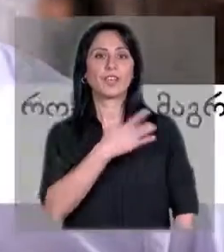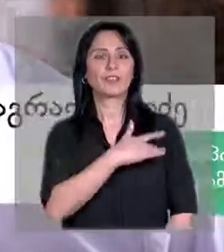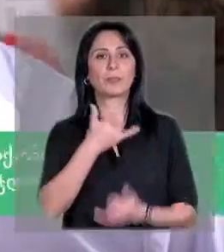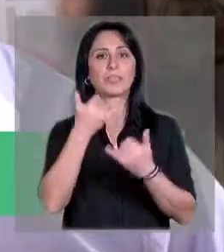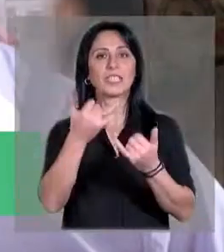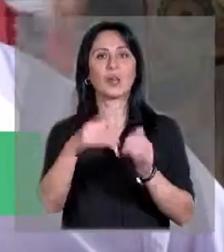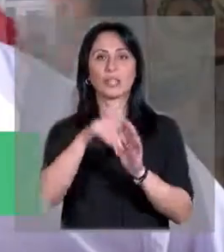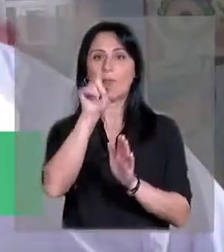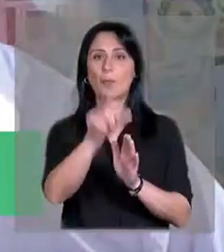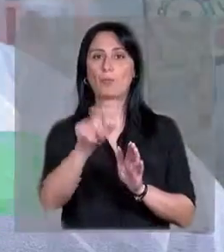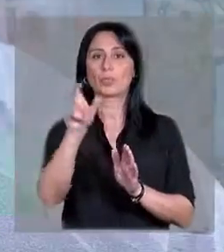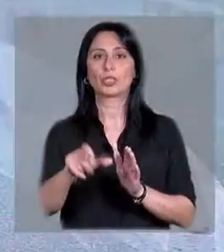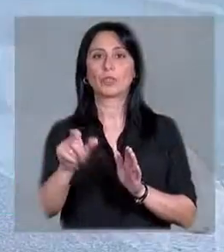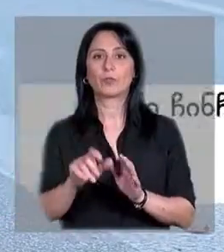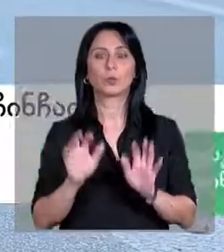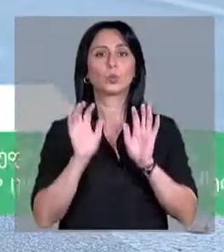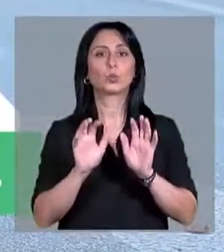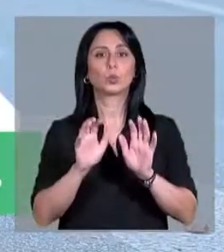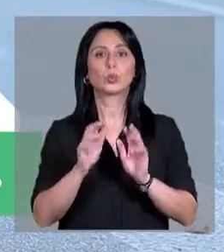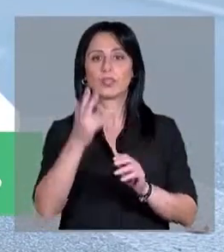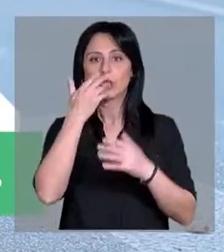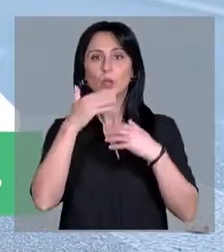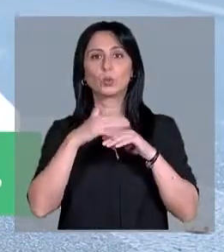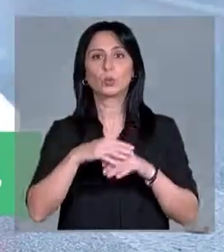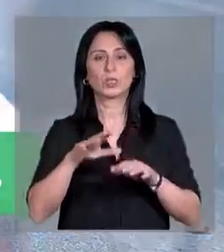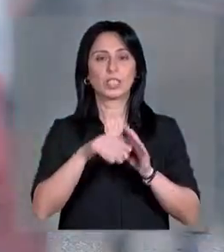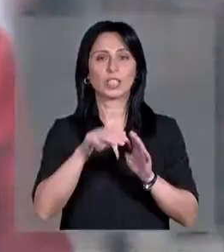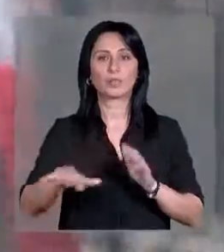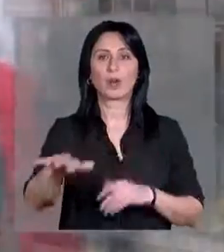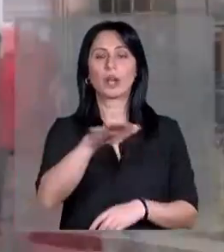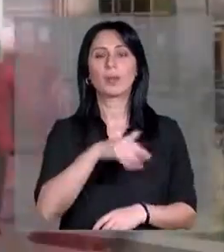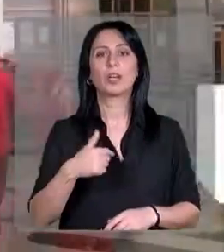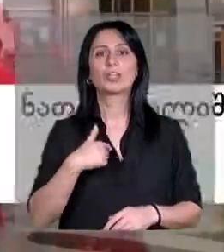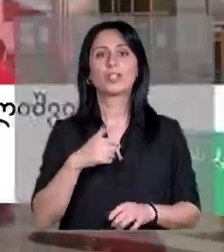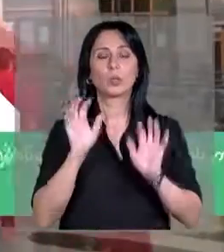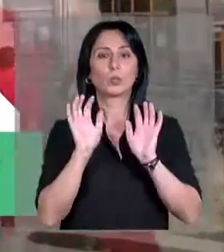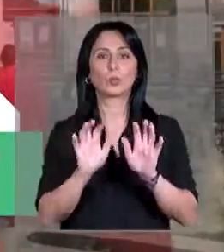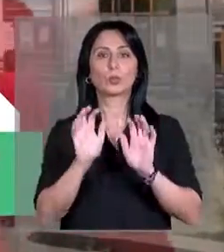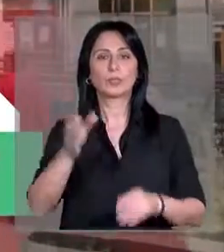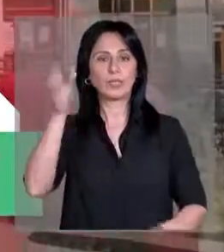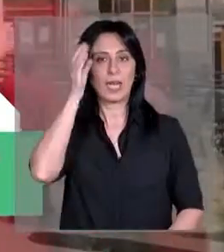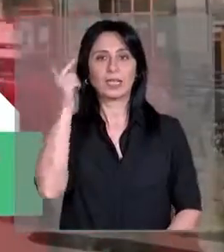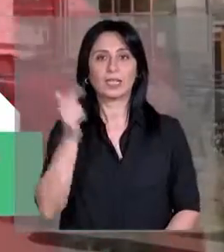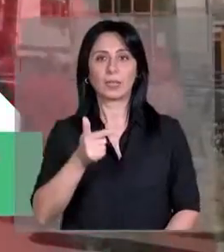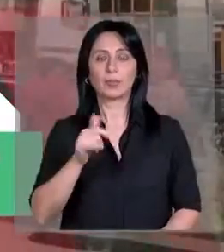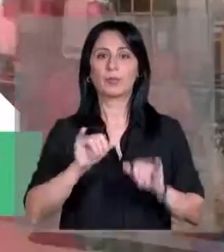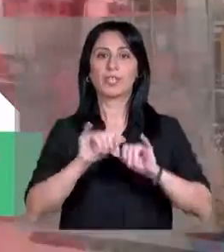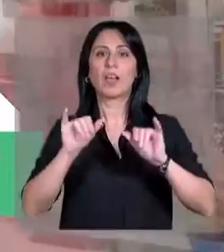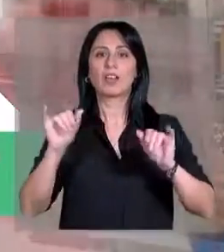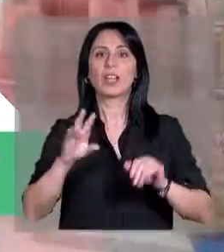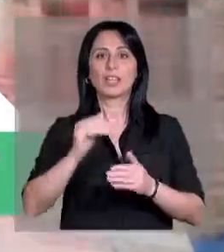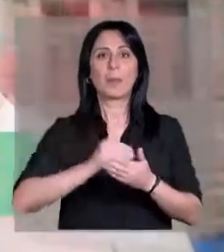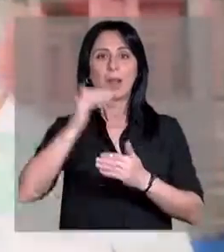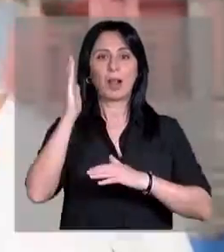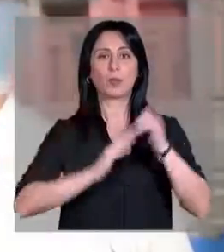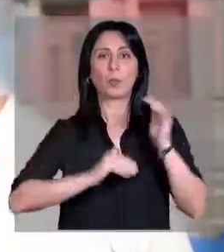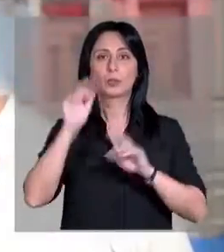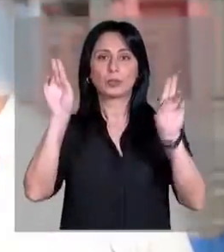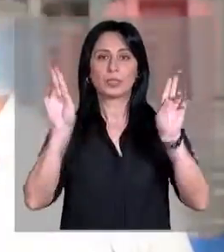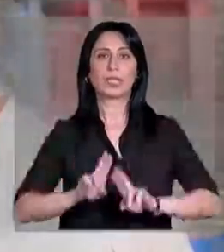ჩვენ ვემსახურებით ამ მოჩვლებს და უზრუნველყოფთ ინკლუზიურ საარჩევნო გარემოს. ჩვენ უზრუნველყოფთ განათლებას, განვითარებას და